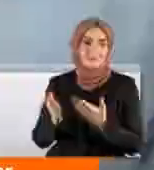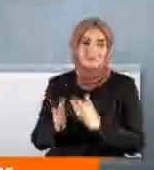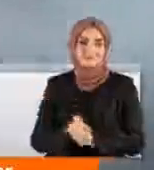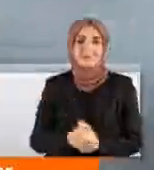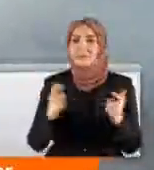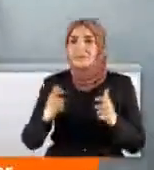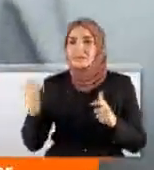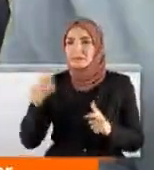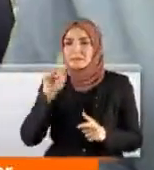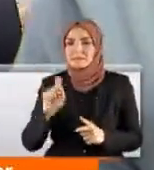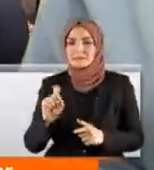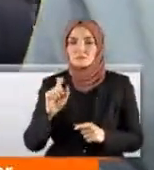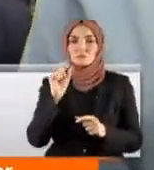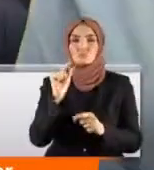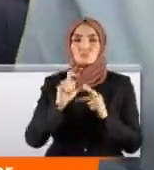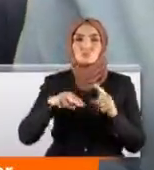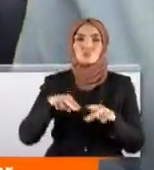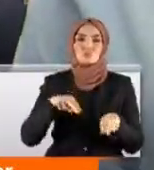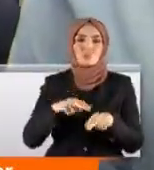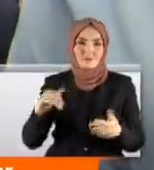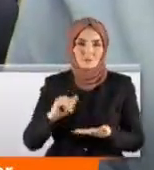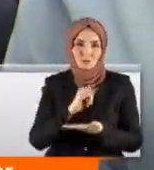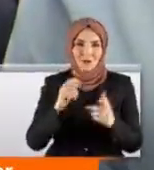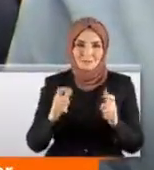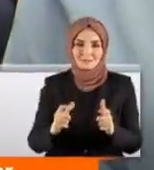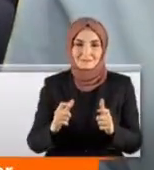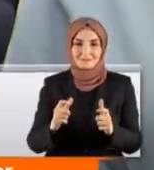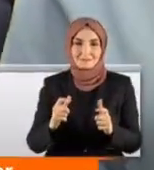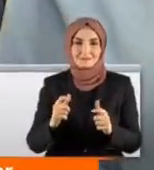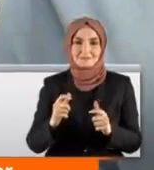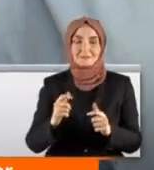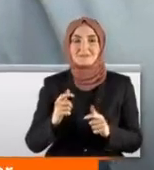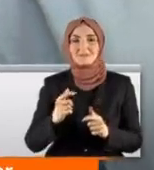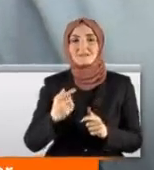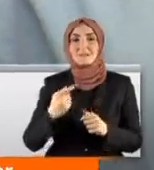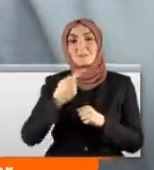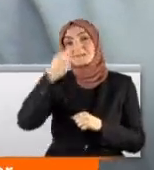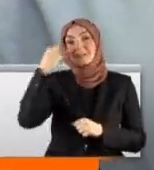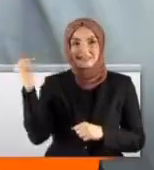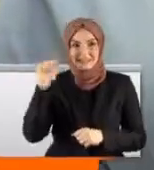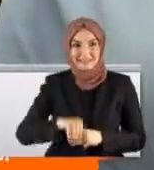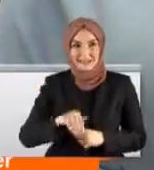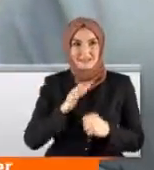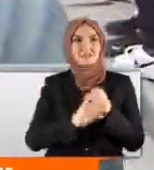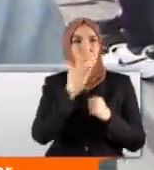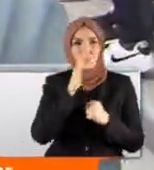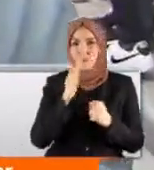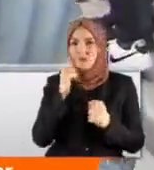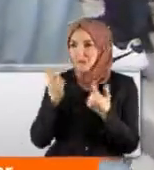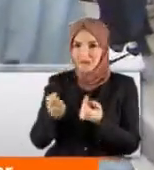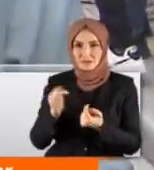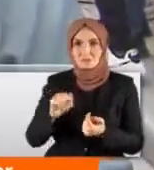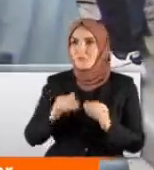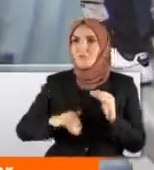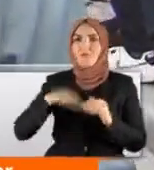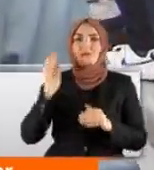Nereden geldin? Uşak'tan. Geçen sene geldim, daha sakindi yasak olmamasına rağmen. Ama bu sene beklediğimden fazla kalabalık. İstanbul'un ne